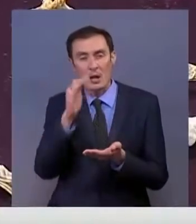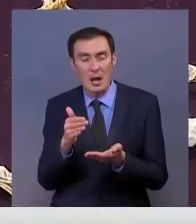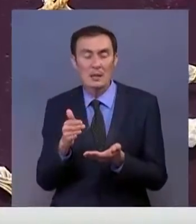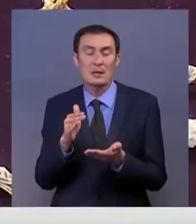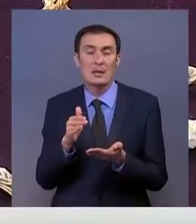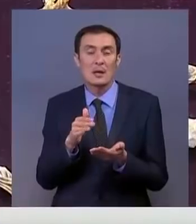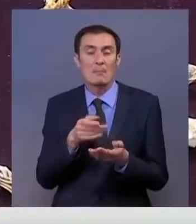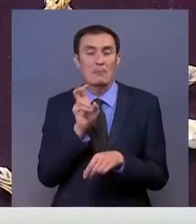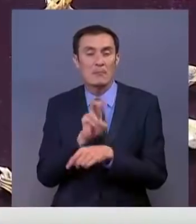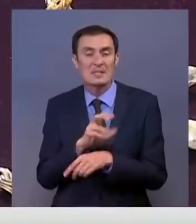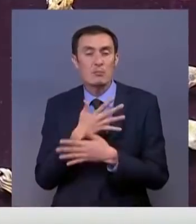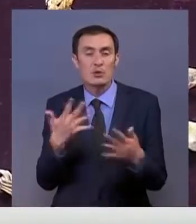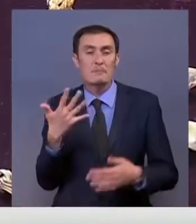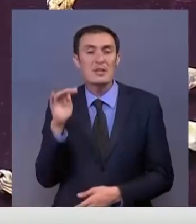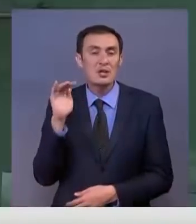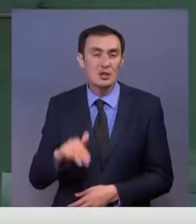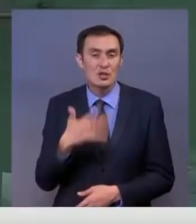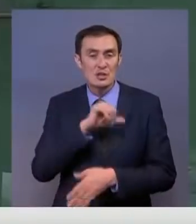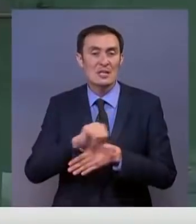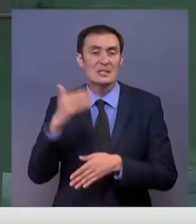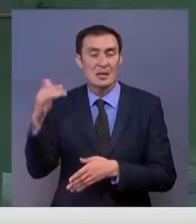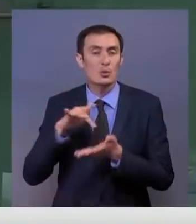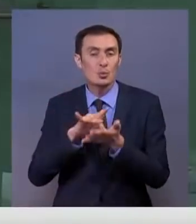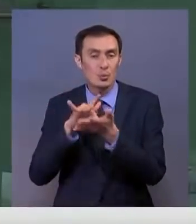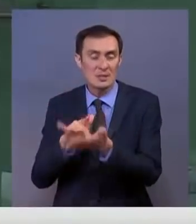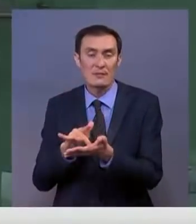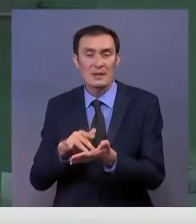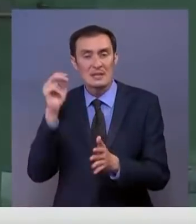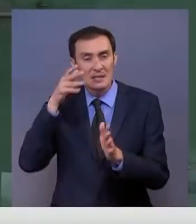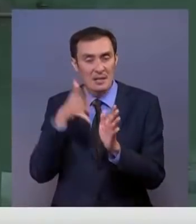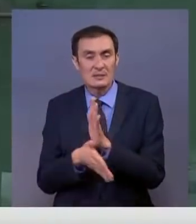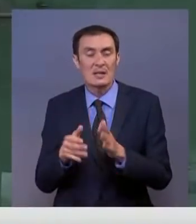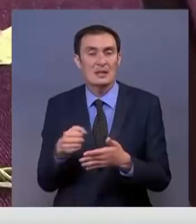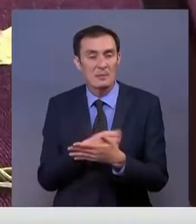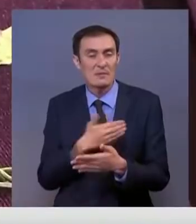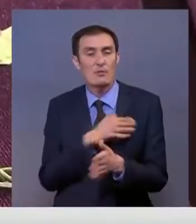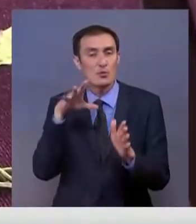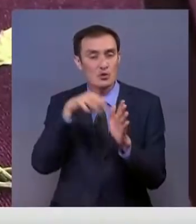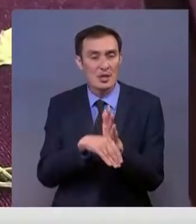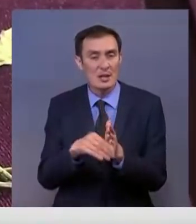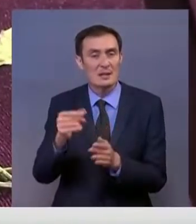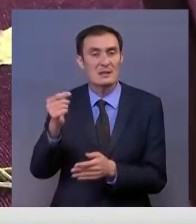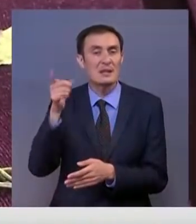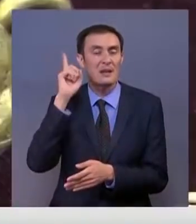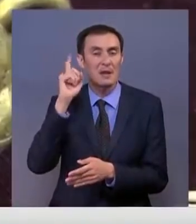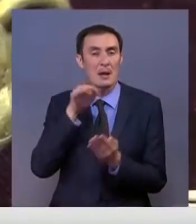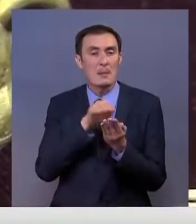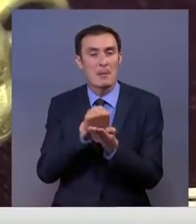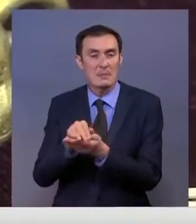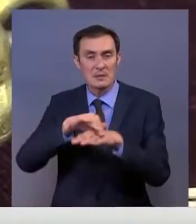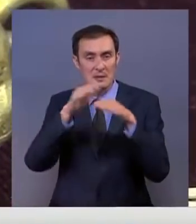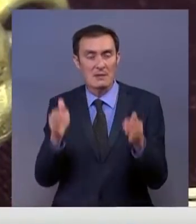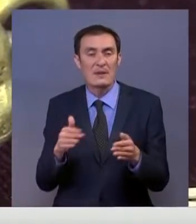раскопок посетили больше 5000 иностранных туристов. Исследователи добиваются включения древних памятников региона в